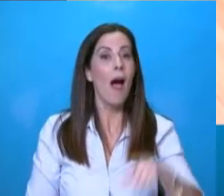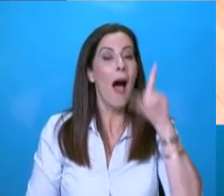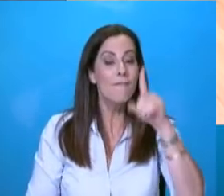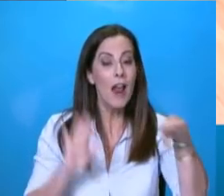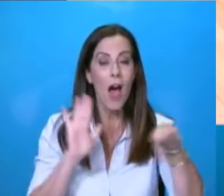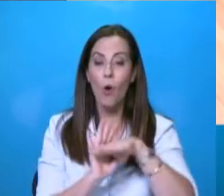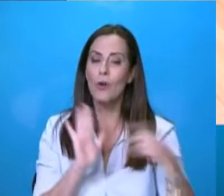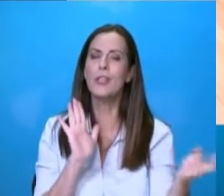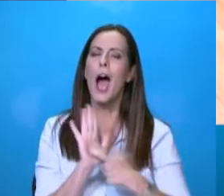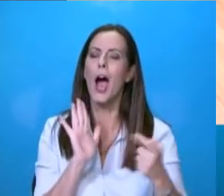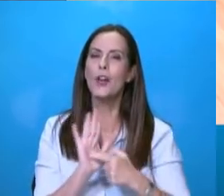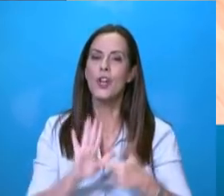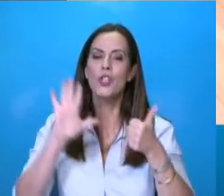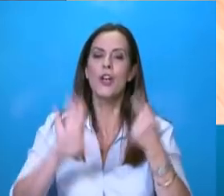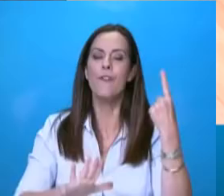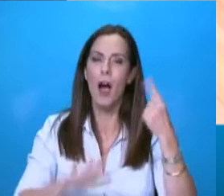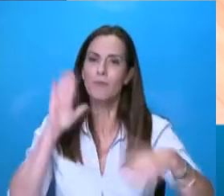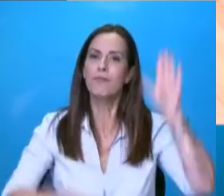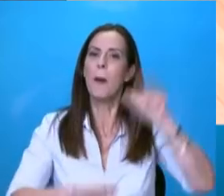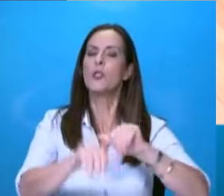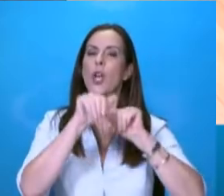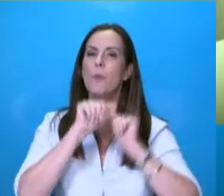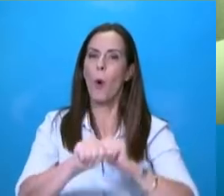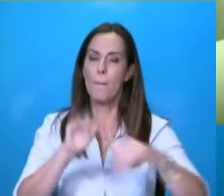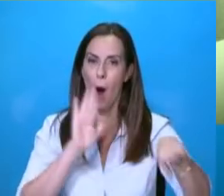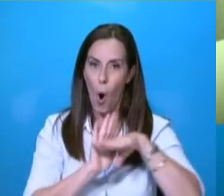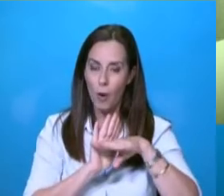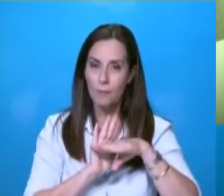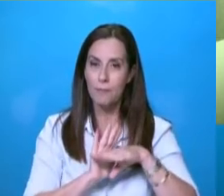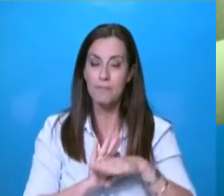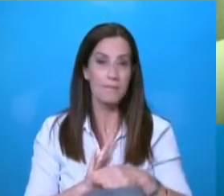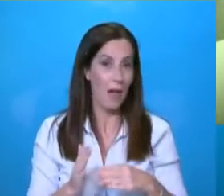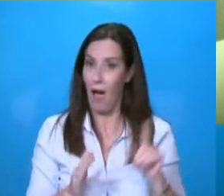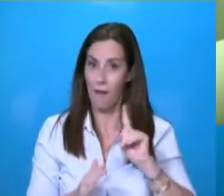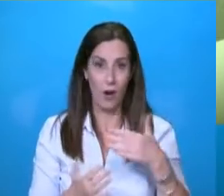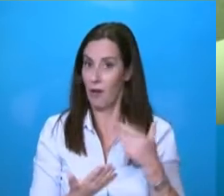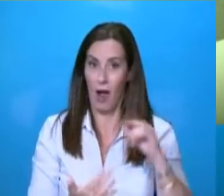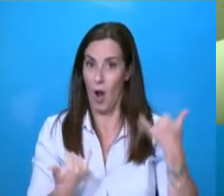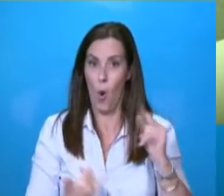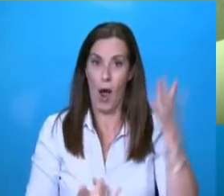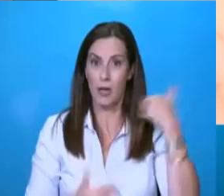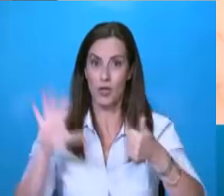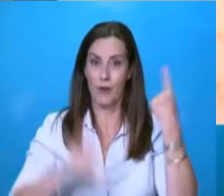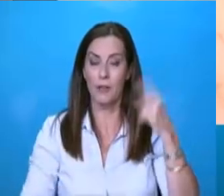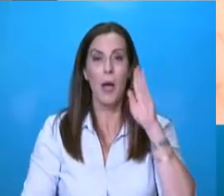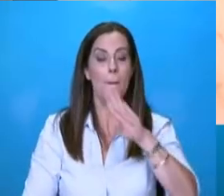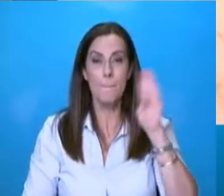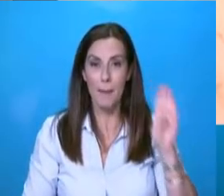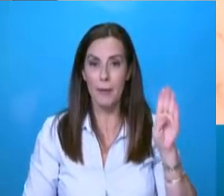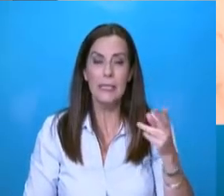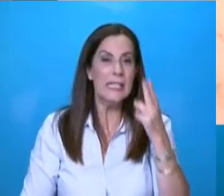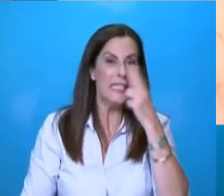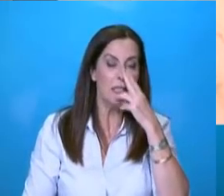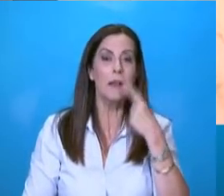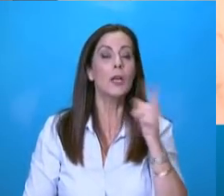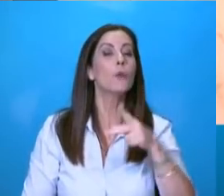הזה דרש לפחות 61 אצבעות של חברי כנסת, מה שלא היה לראש הממשלה. נתניהו ניסה להפיל